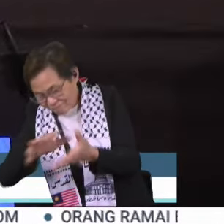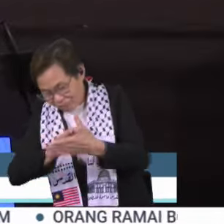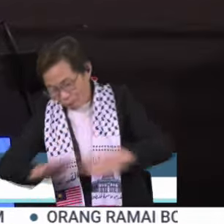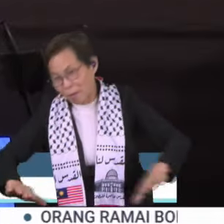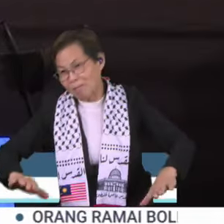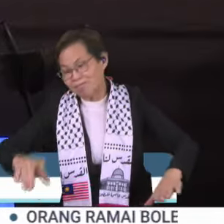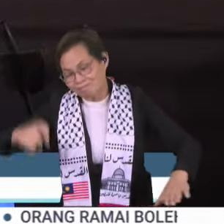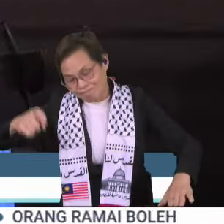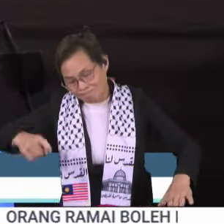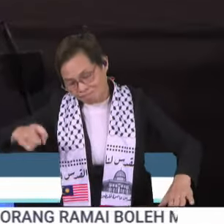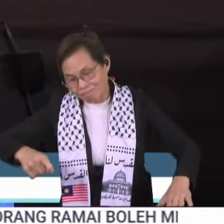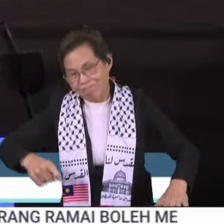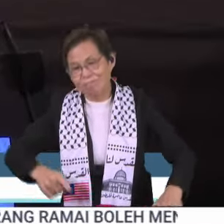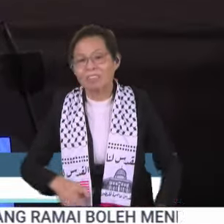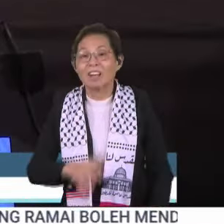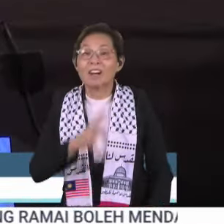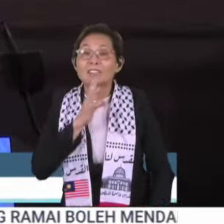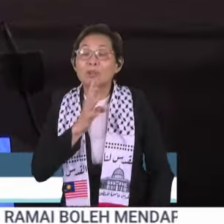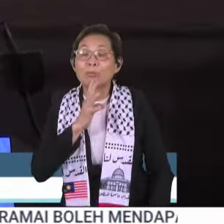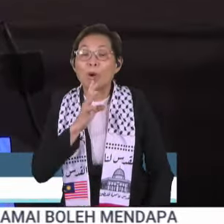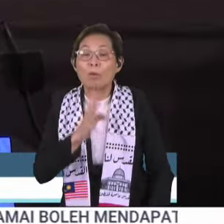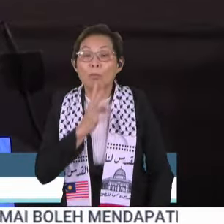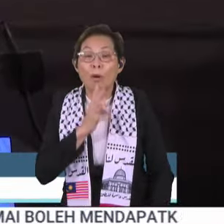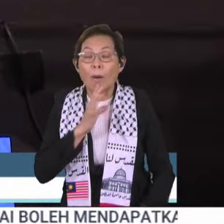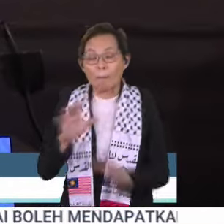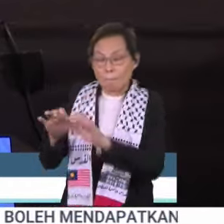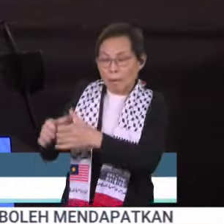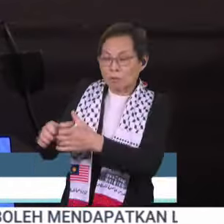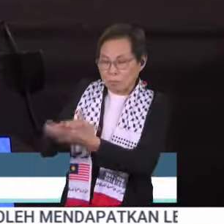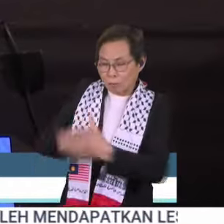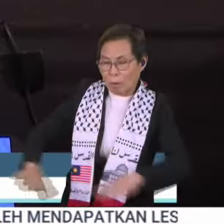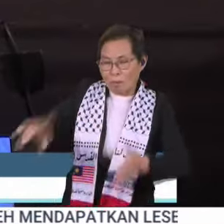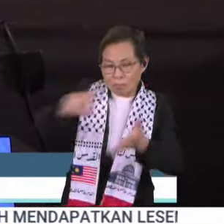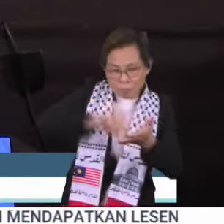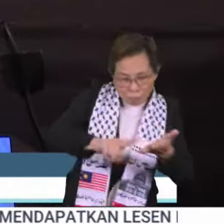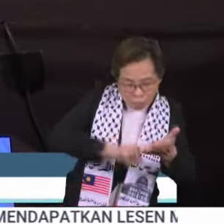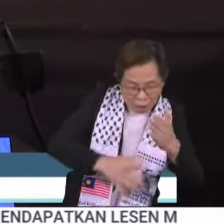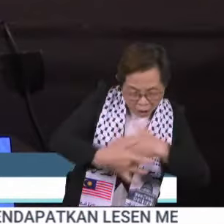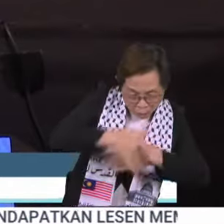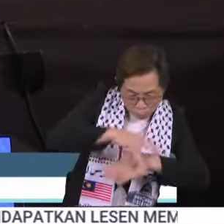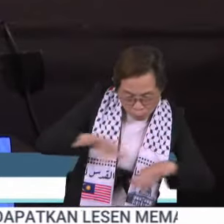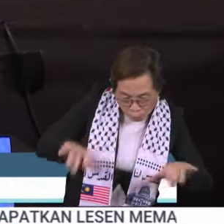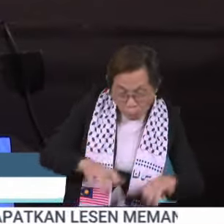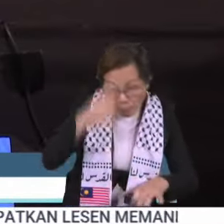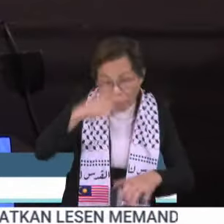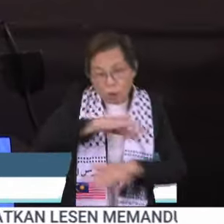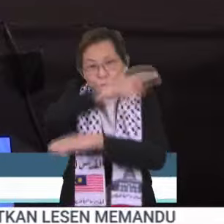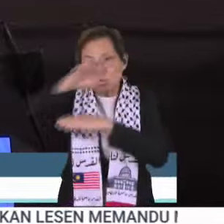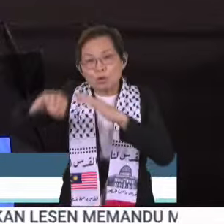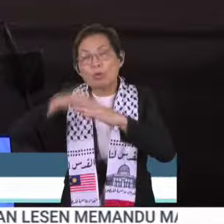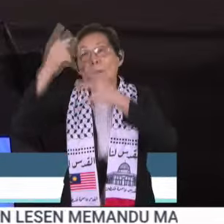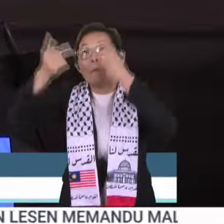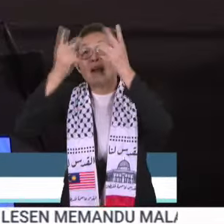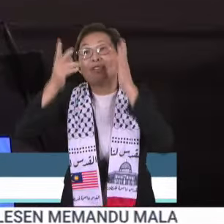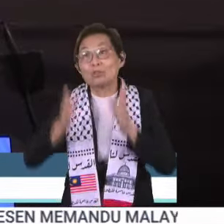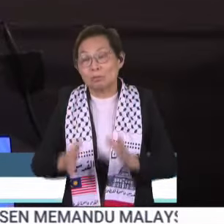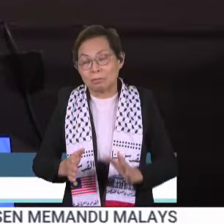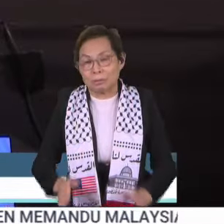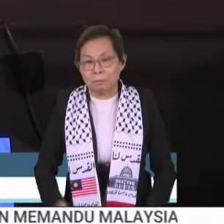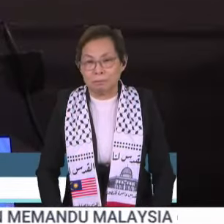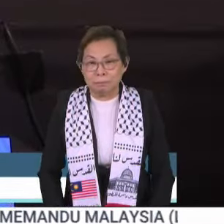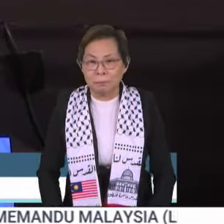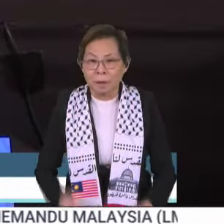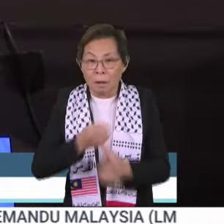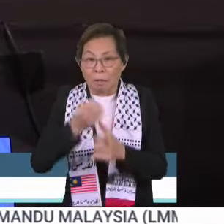keselamatan ini yang disebut oleh pasukan keselamatan tapisan awal yang dibuat bagi semua pelancong